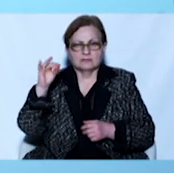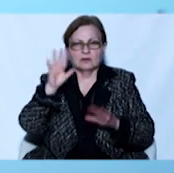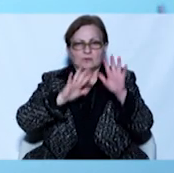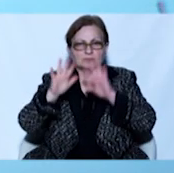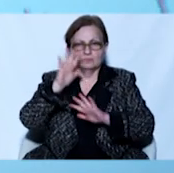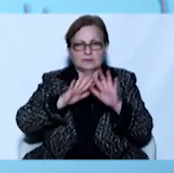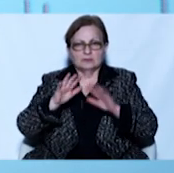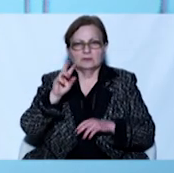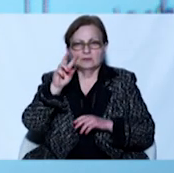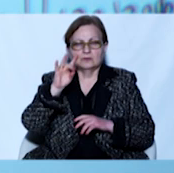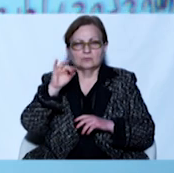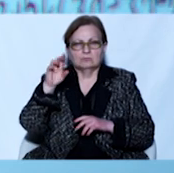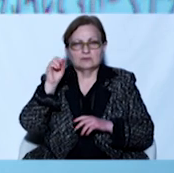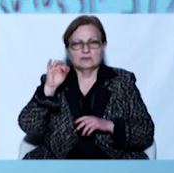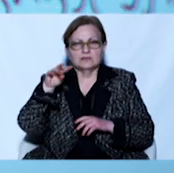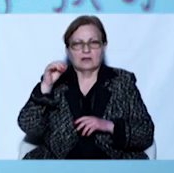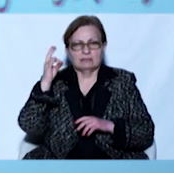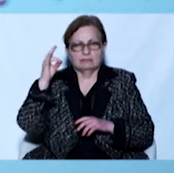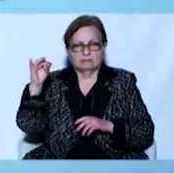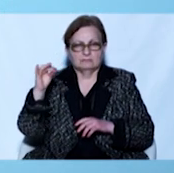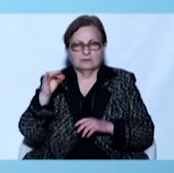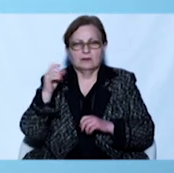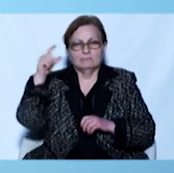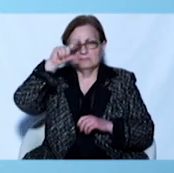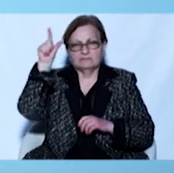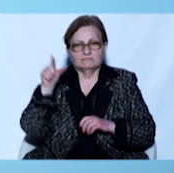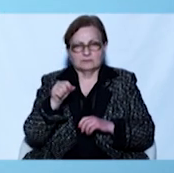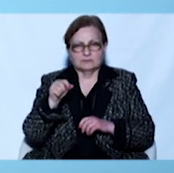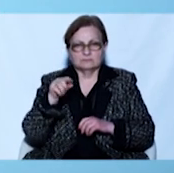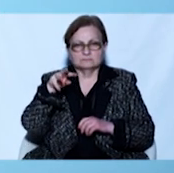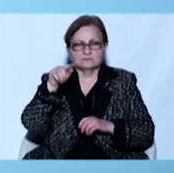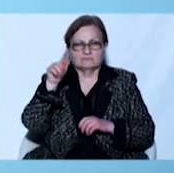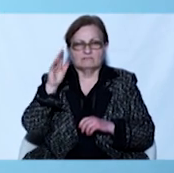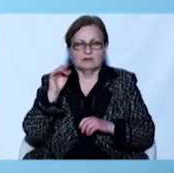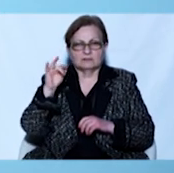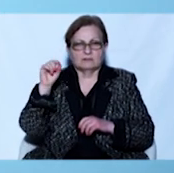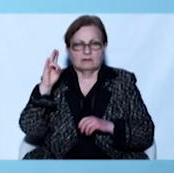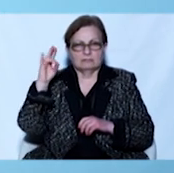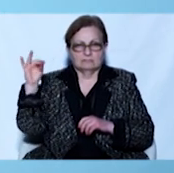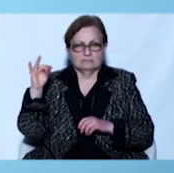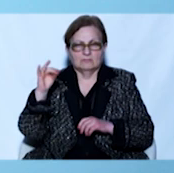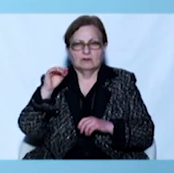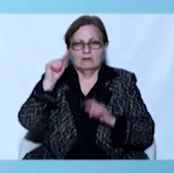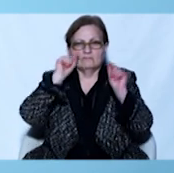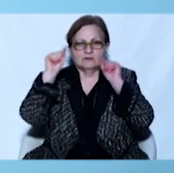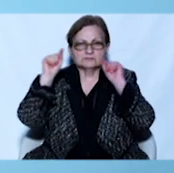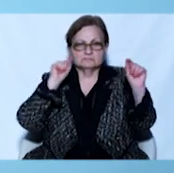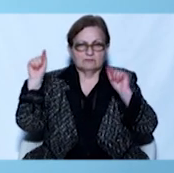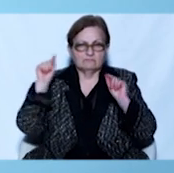ღრუბელი ღრუბლიანი, თვარე თვარიანი,